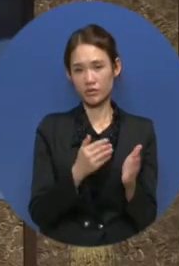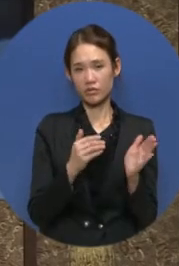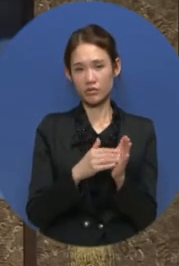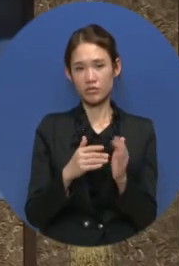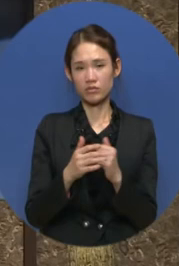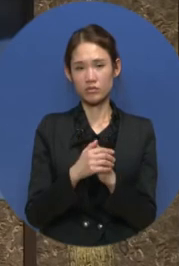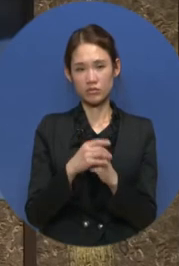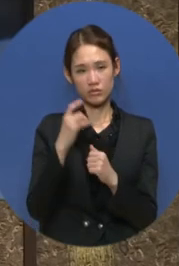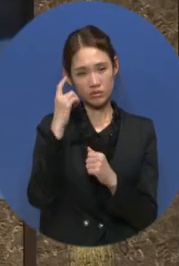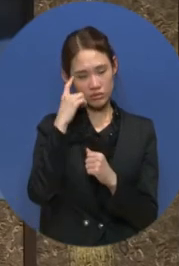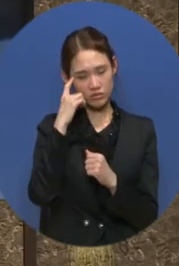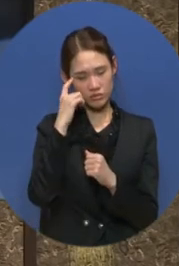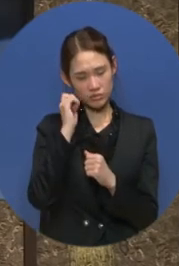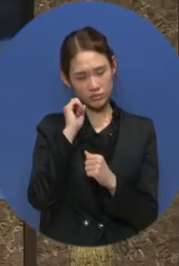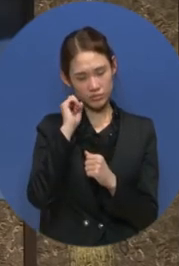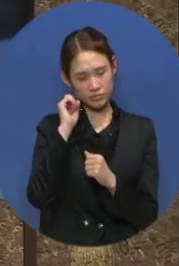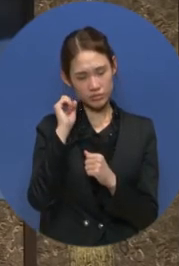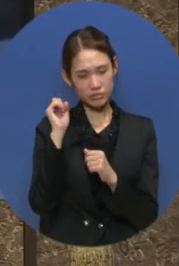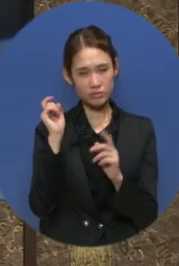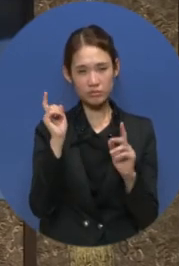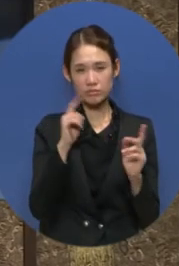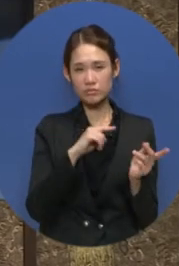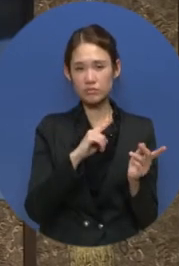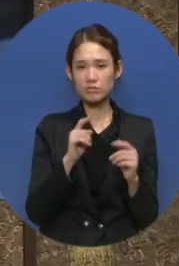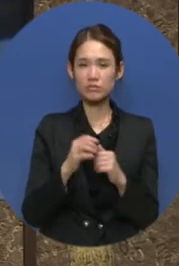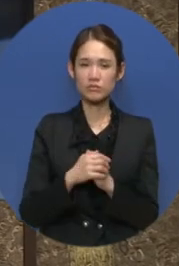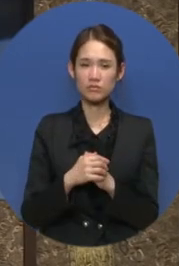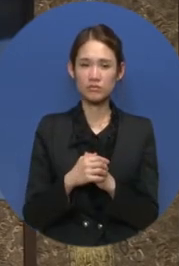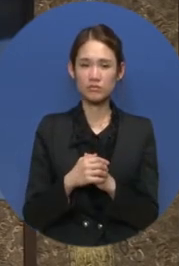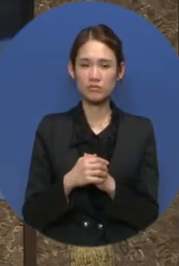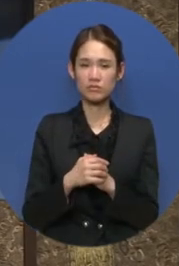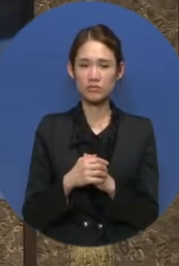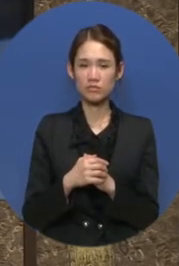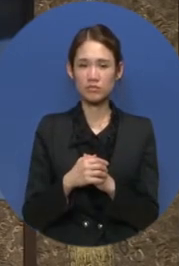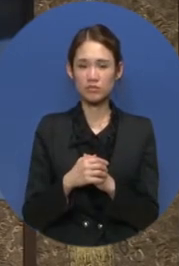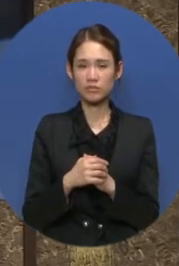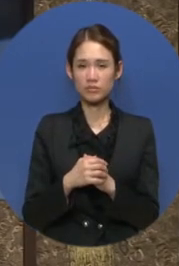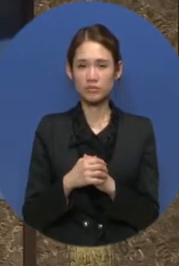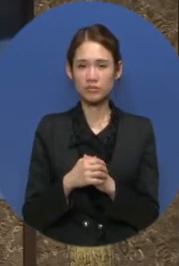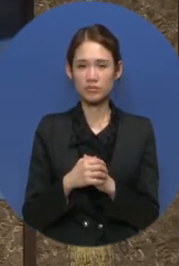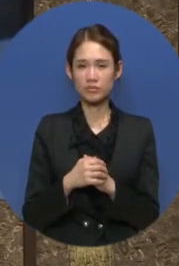네. 의식을 잃은 거죠. 네. 그러니까 어떻게 보면은